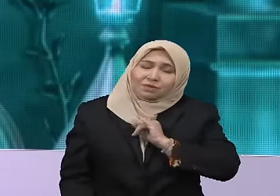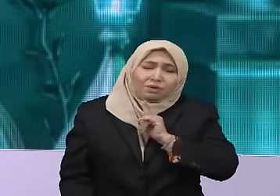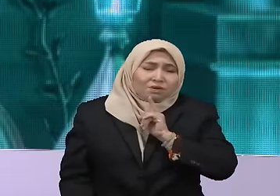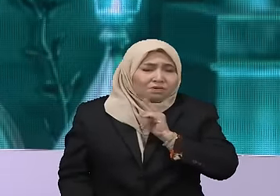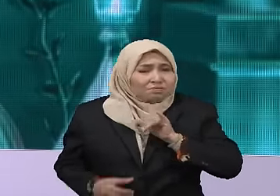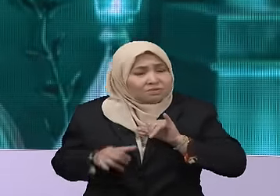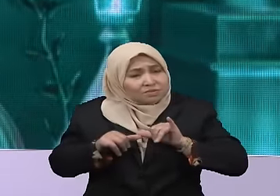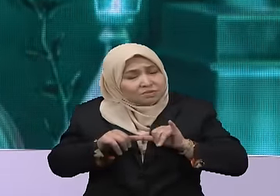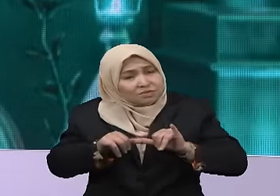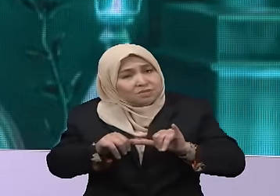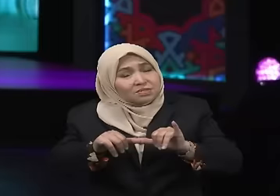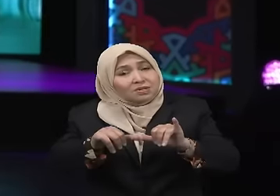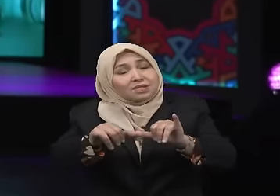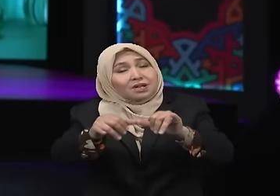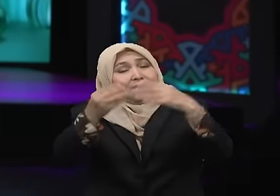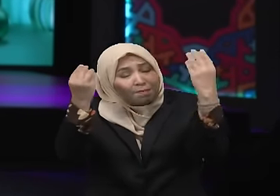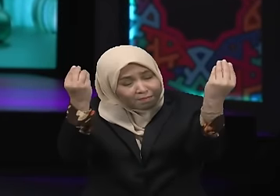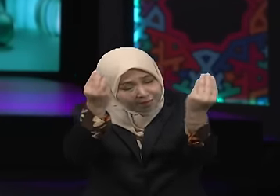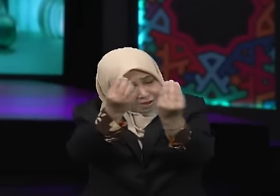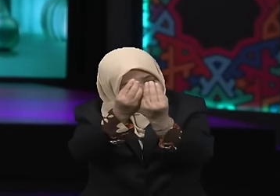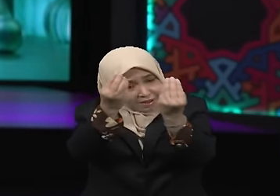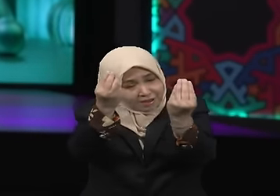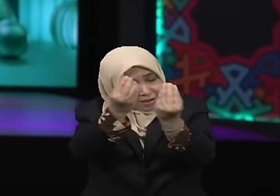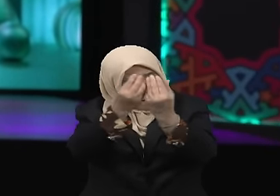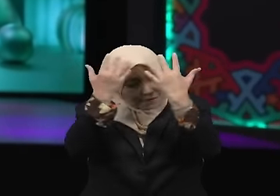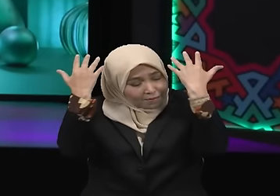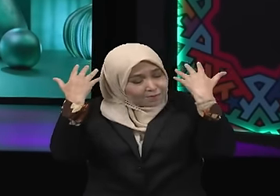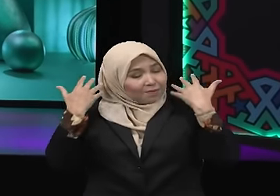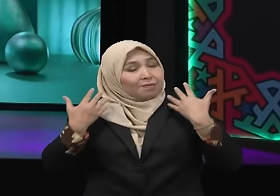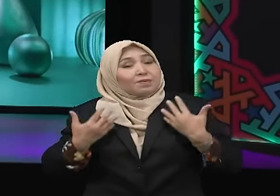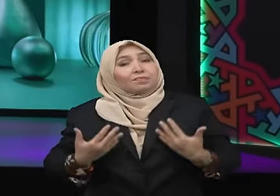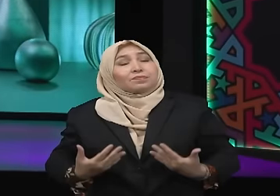masih menghitung diri.